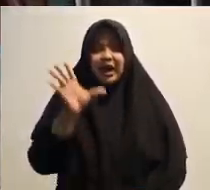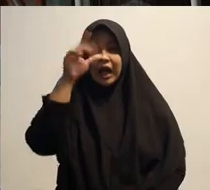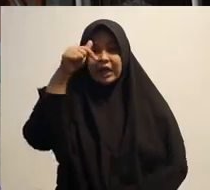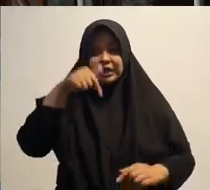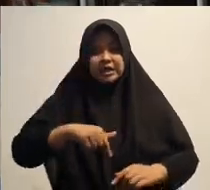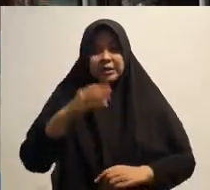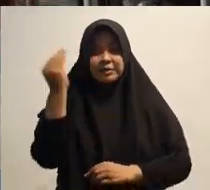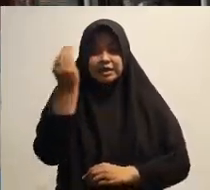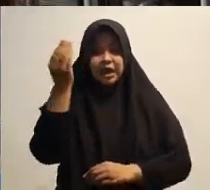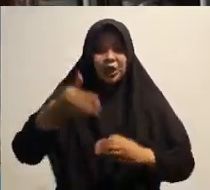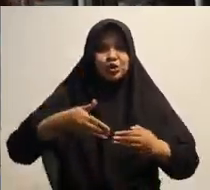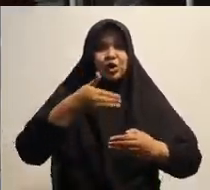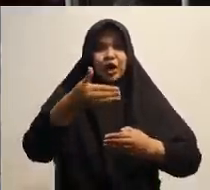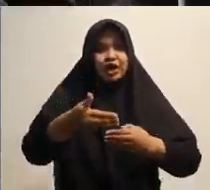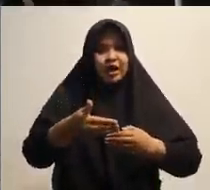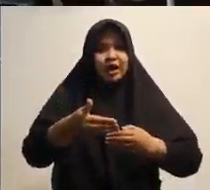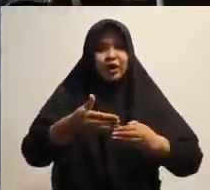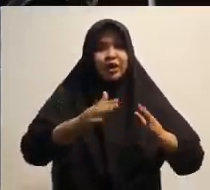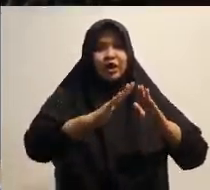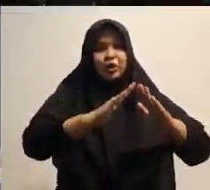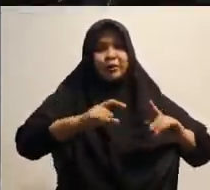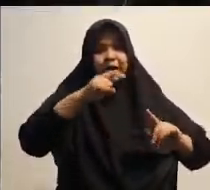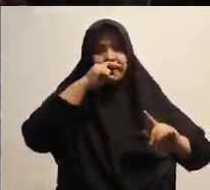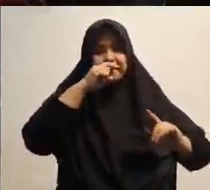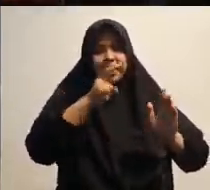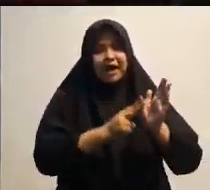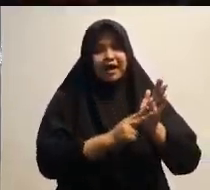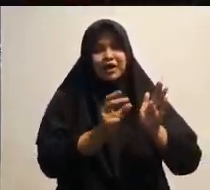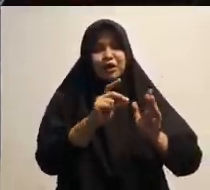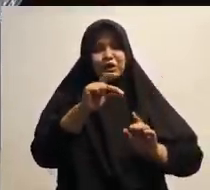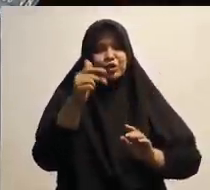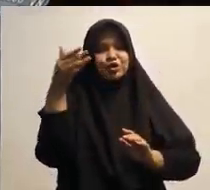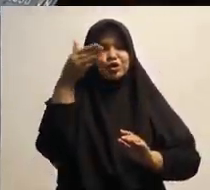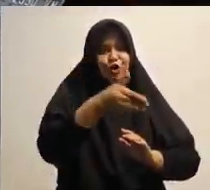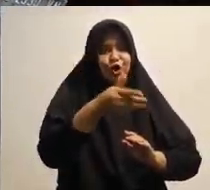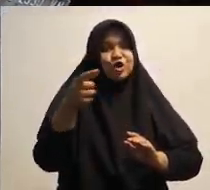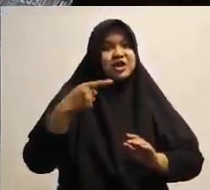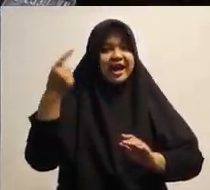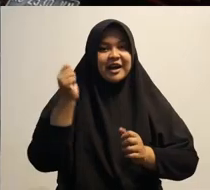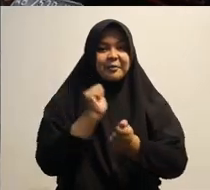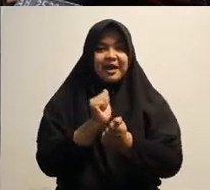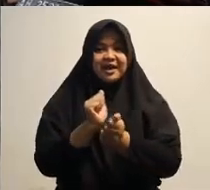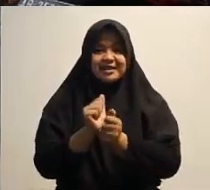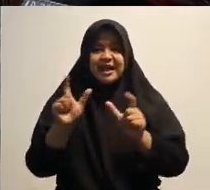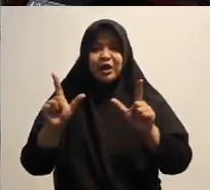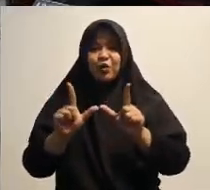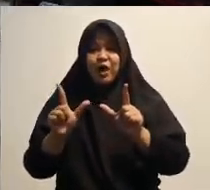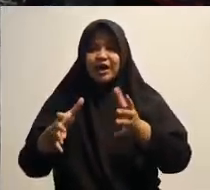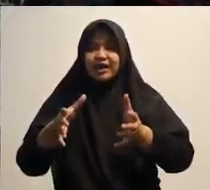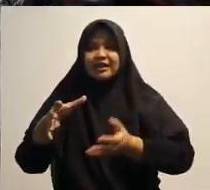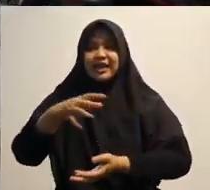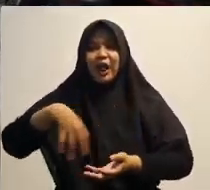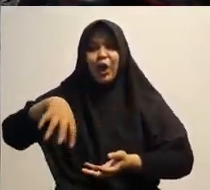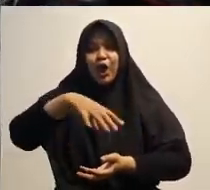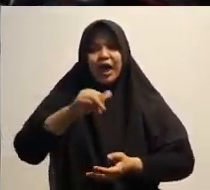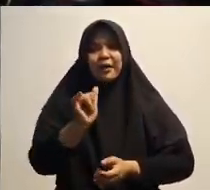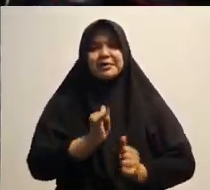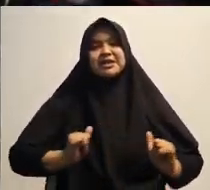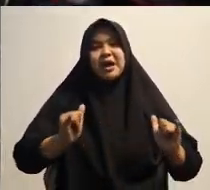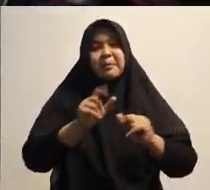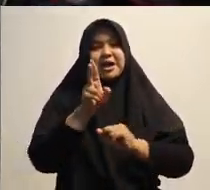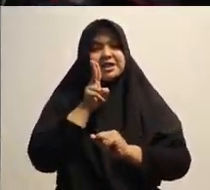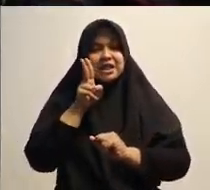Kali ini perjalanan selanjutnya mengunjungi rumah Pak Nuryanto. Sehari-hari ia bekerja di warung yang ia kelola bersama